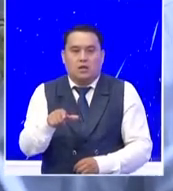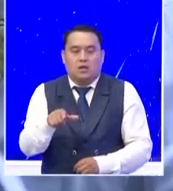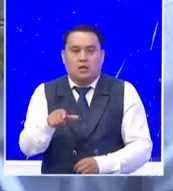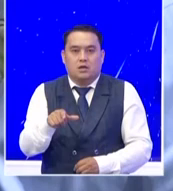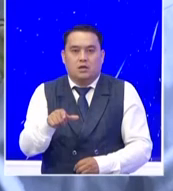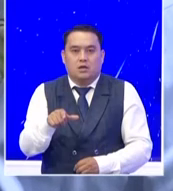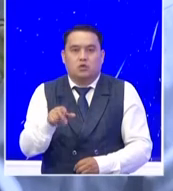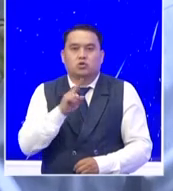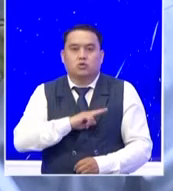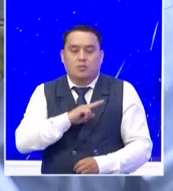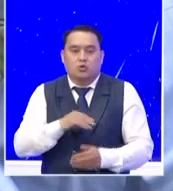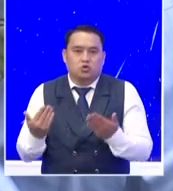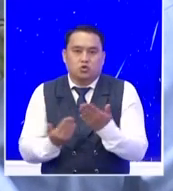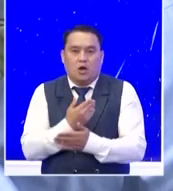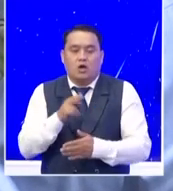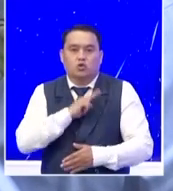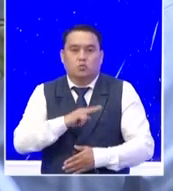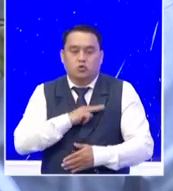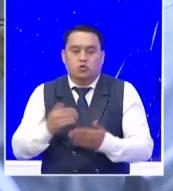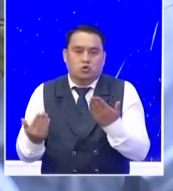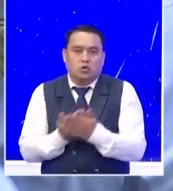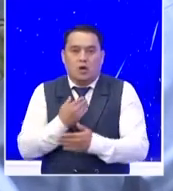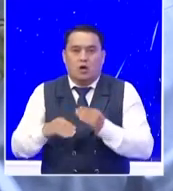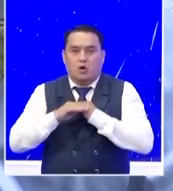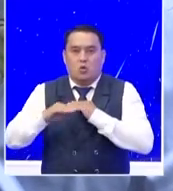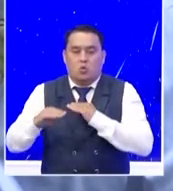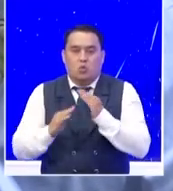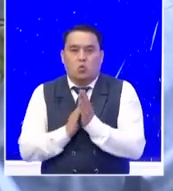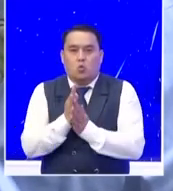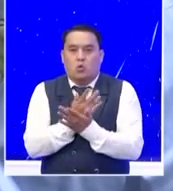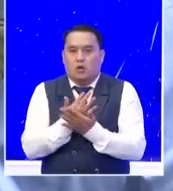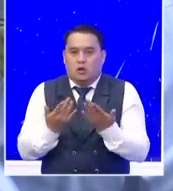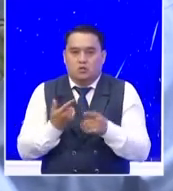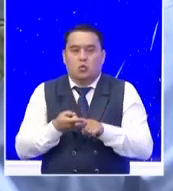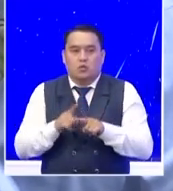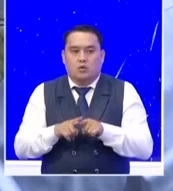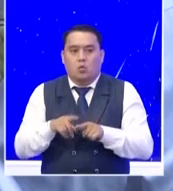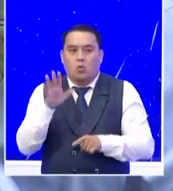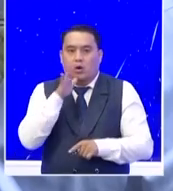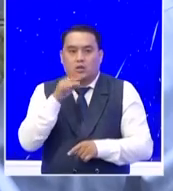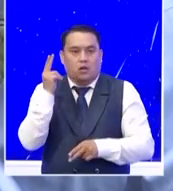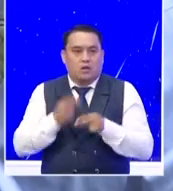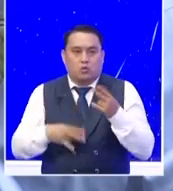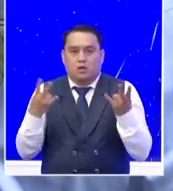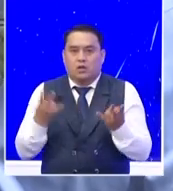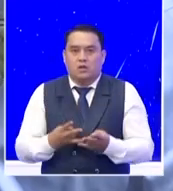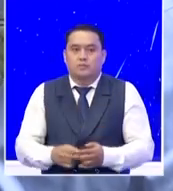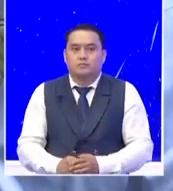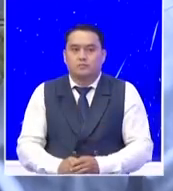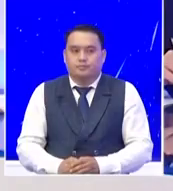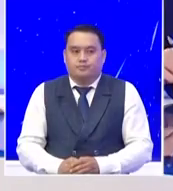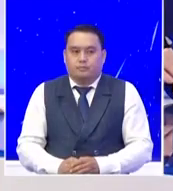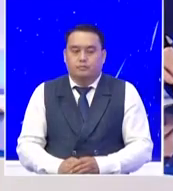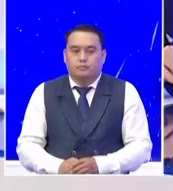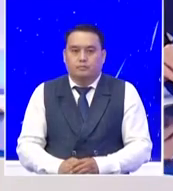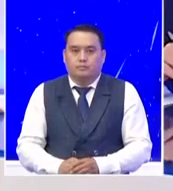жаңа жұмыс орындар, дихандарға жаңа көкөніс өнімдер, сондықтан да біз оны уақытында аяқтауымыз керек әрине.